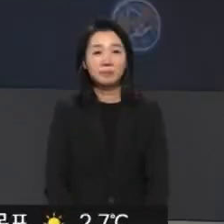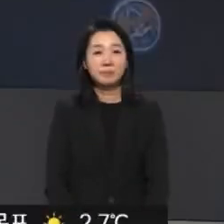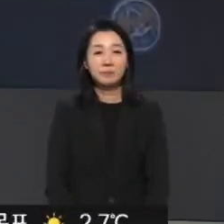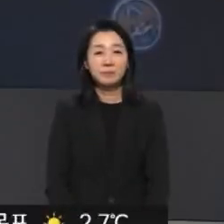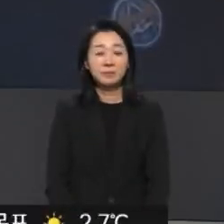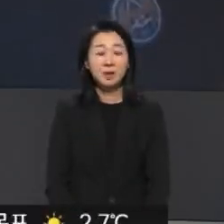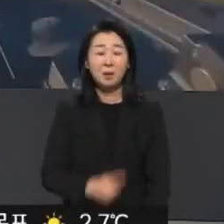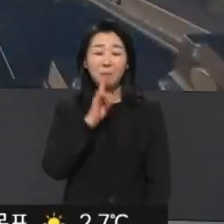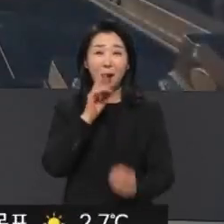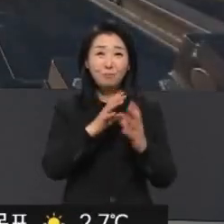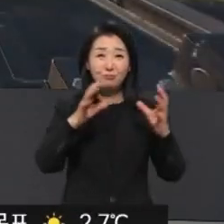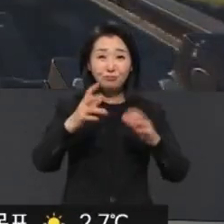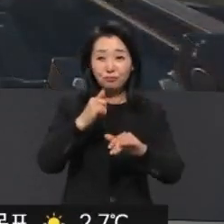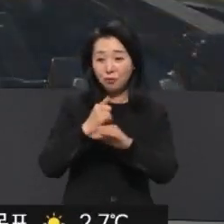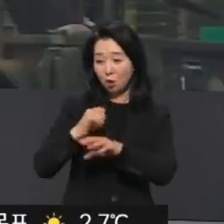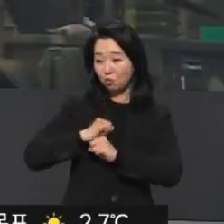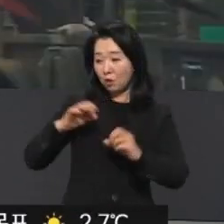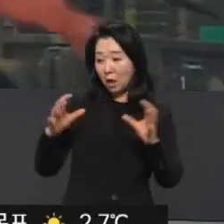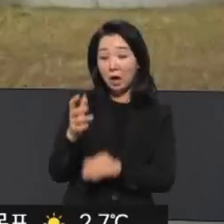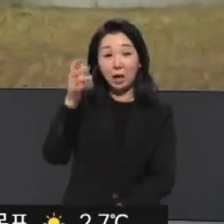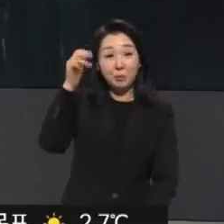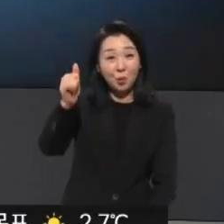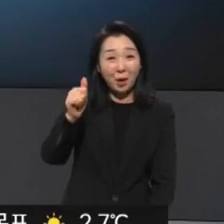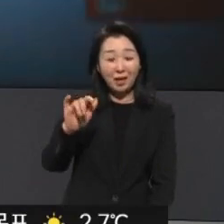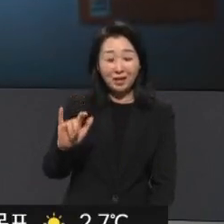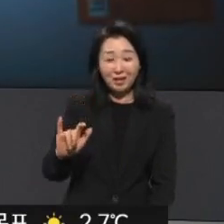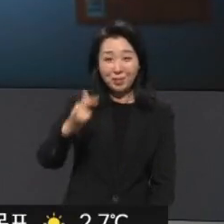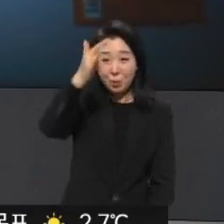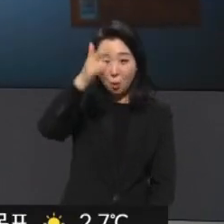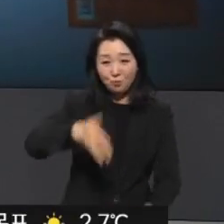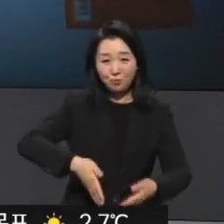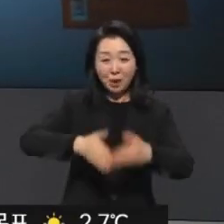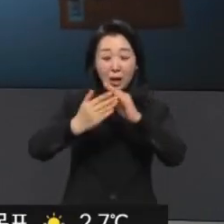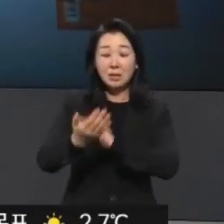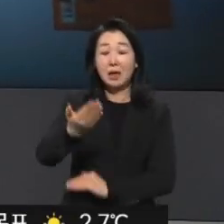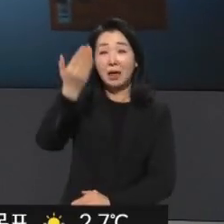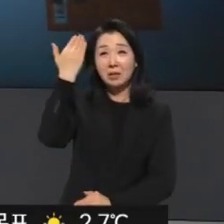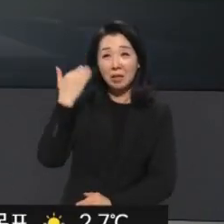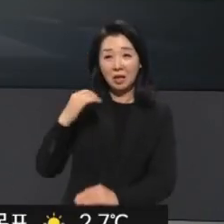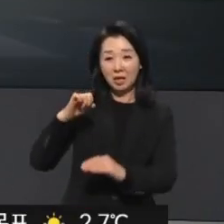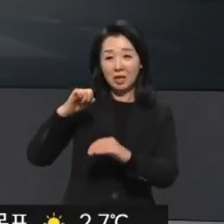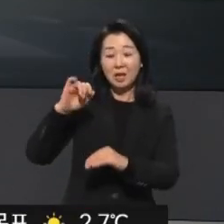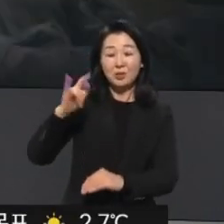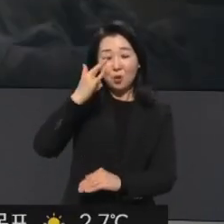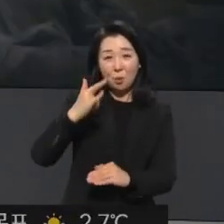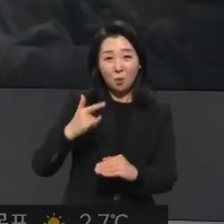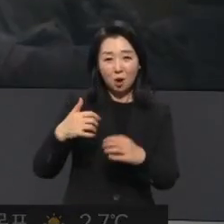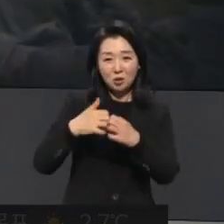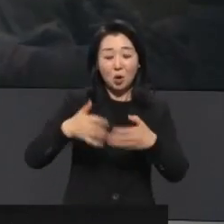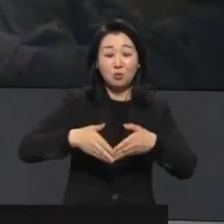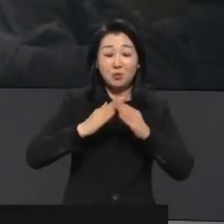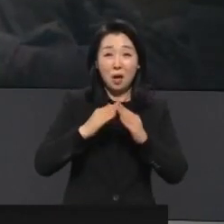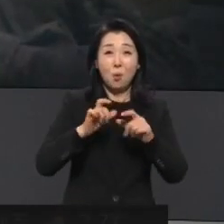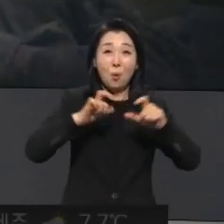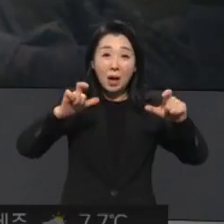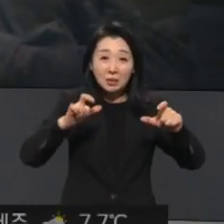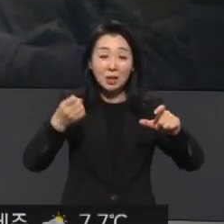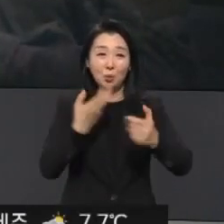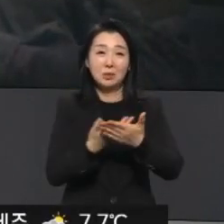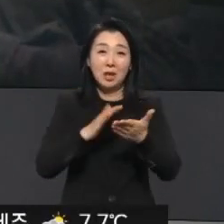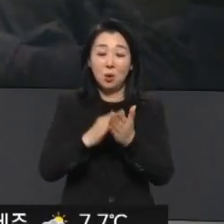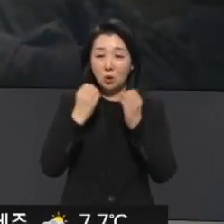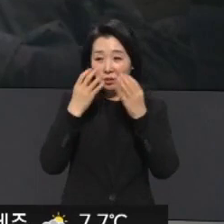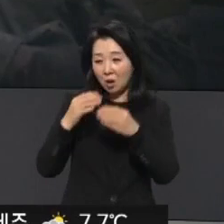네, 논란이 커지자 합참은 이번 드론 부대 창설, 기존 드론보 전투단을 확대 개편하는 것에 더해 새로운